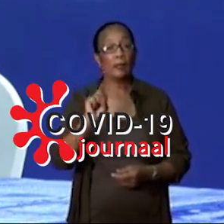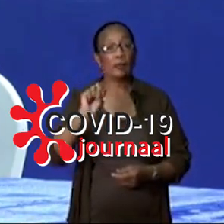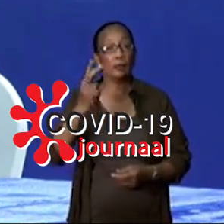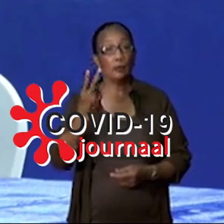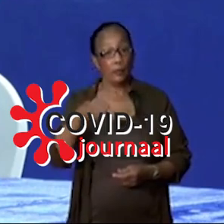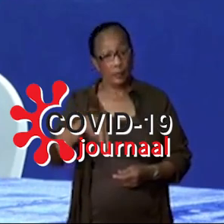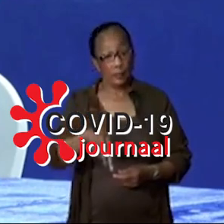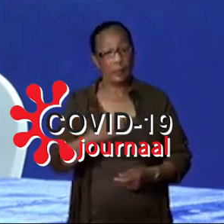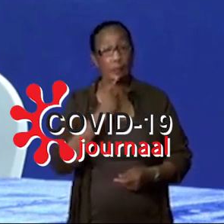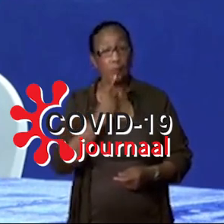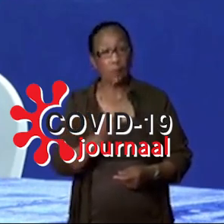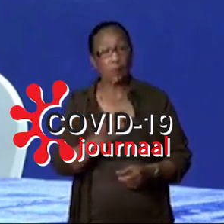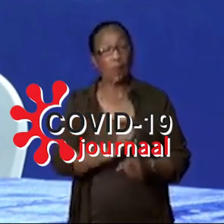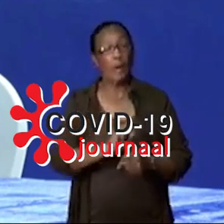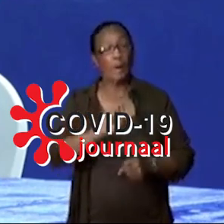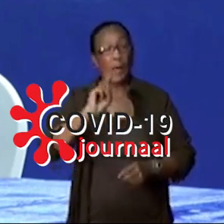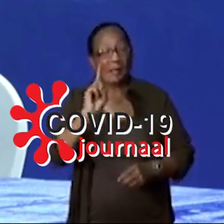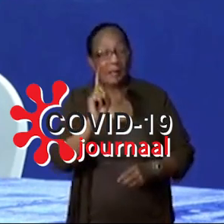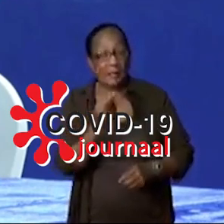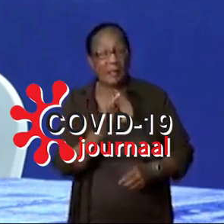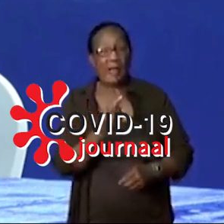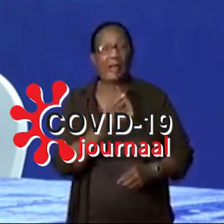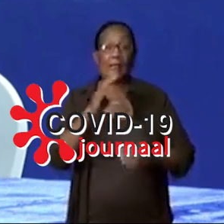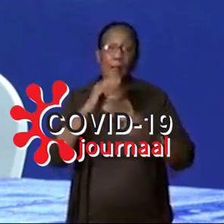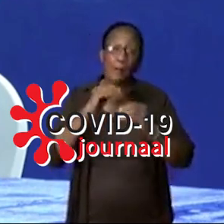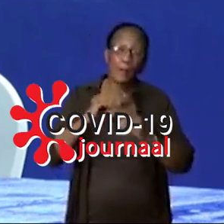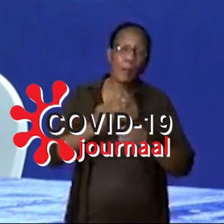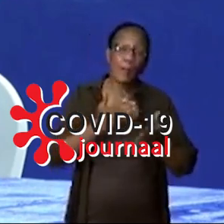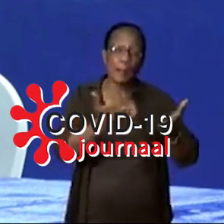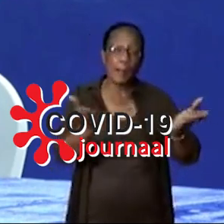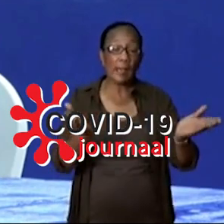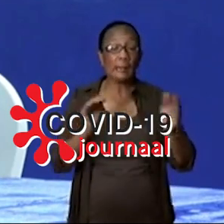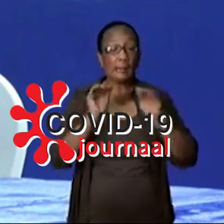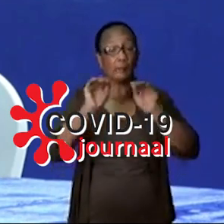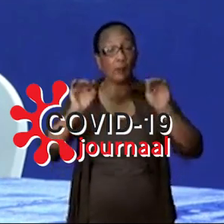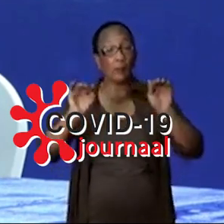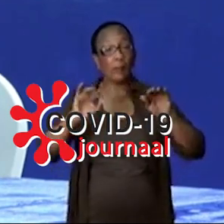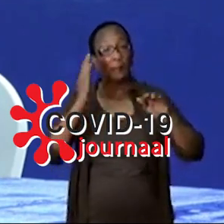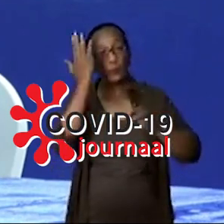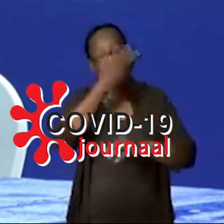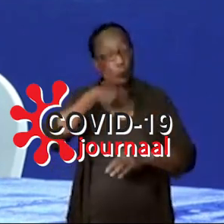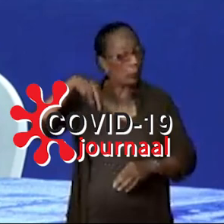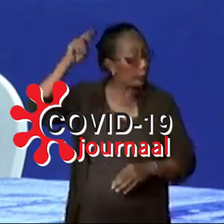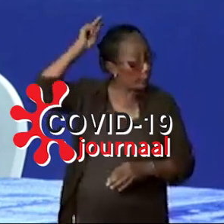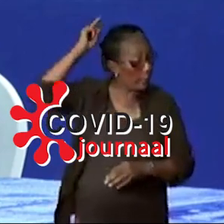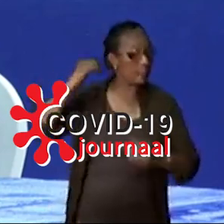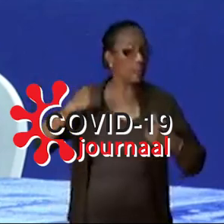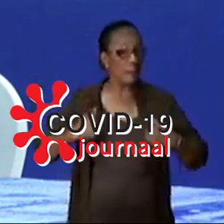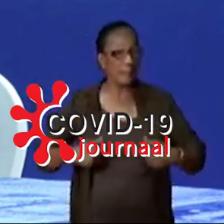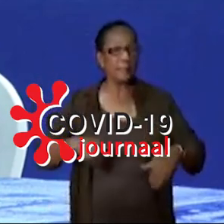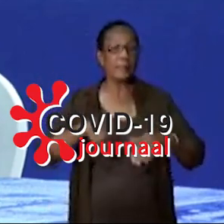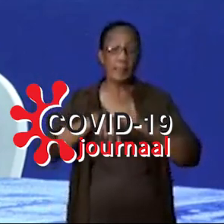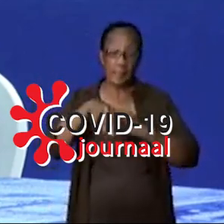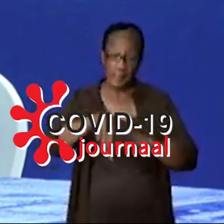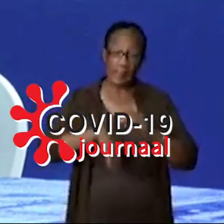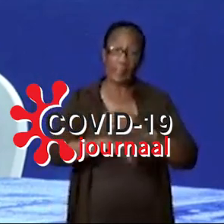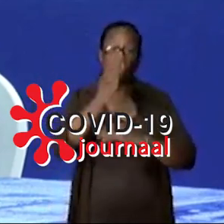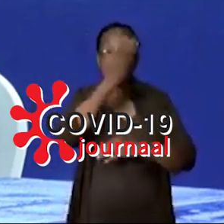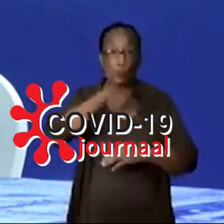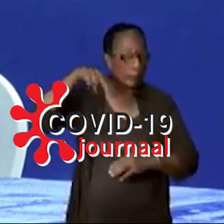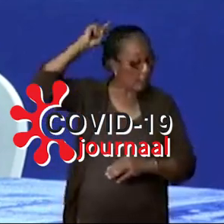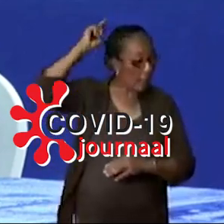maakt, maar dat wij alleen de spreekbuis zijn van alle Surinamers hier en in Nederland en in andere